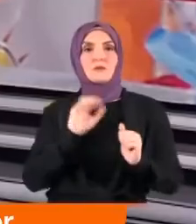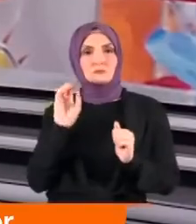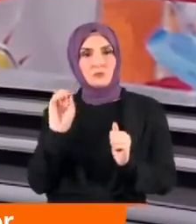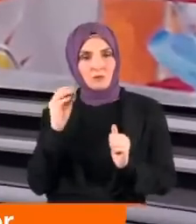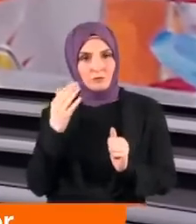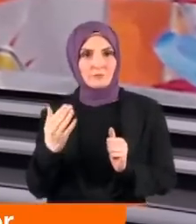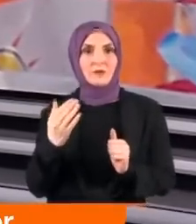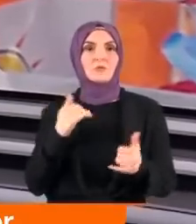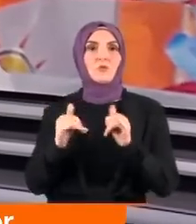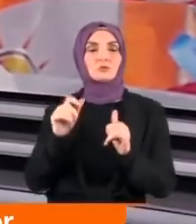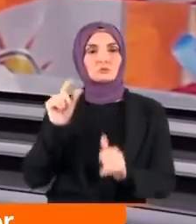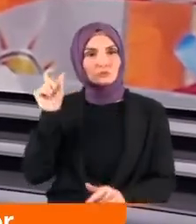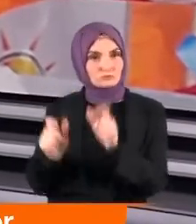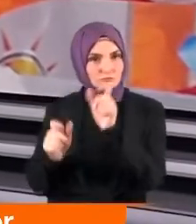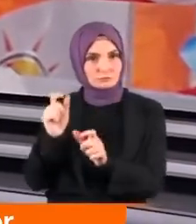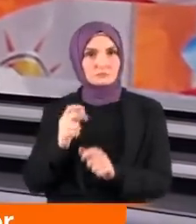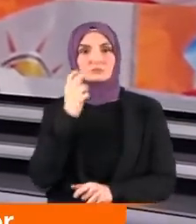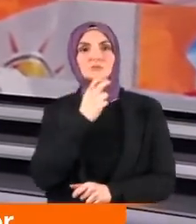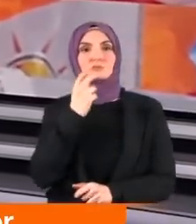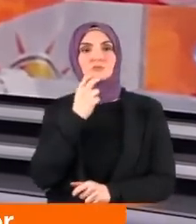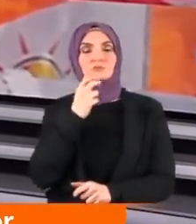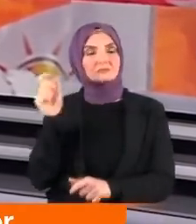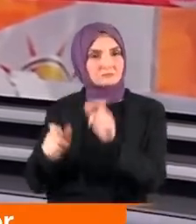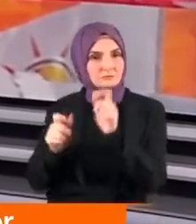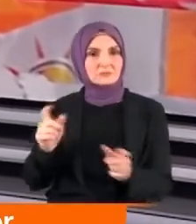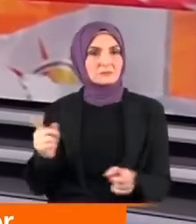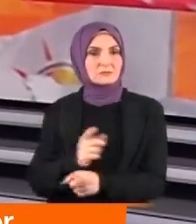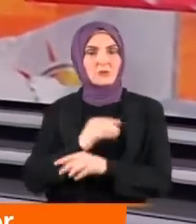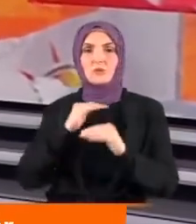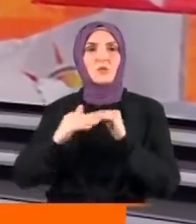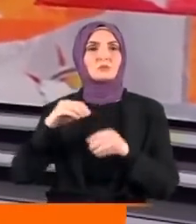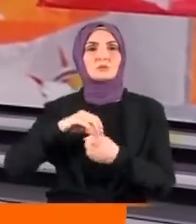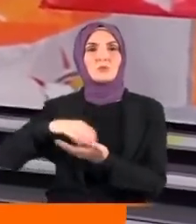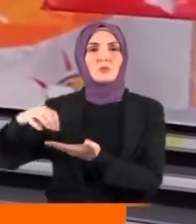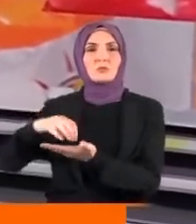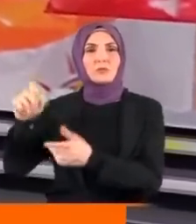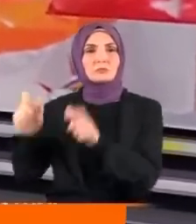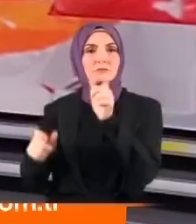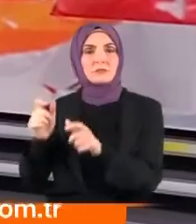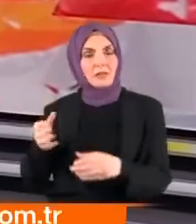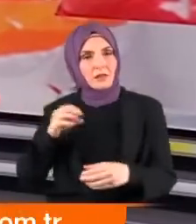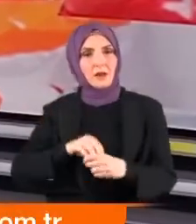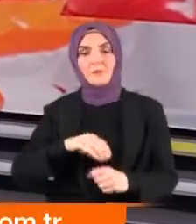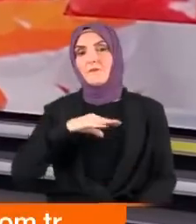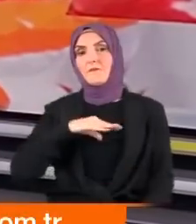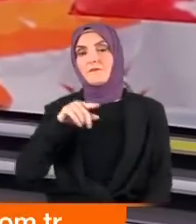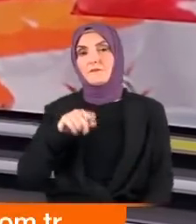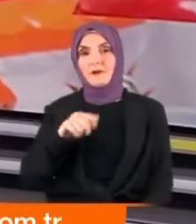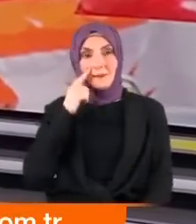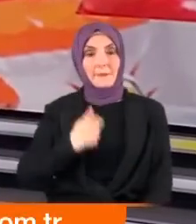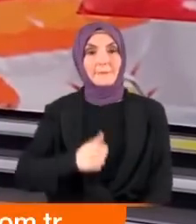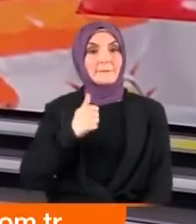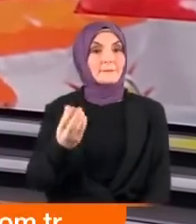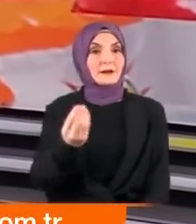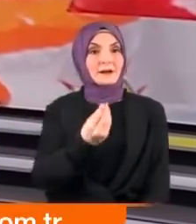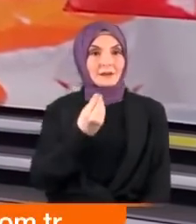hatta öğrencilere kadar toplumun tüm kesiminden adaylar yer aldı listede. Bakanlar kritik illerde ilk sıralarda aday